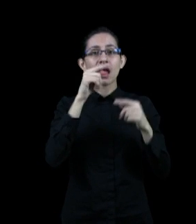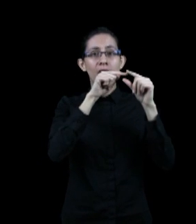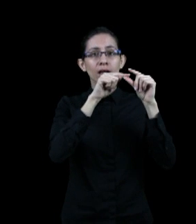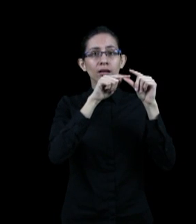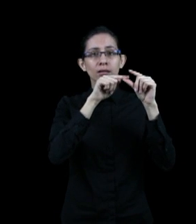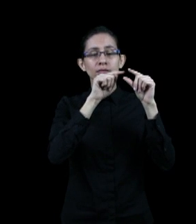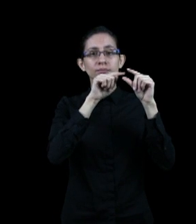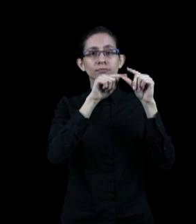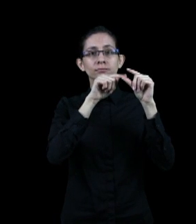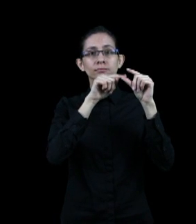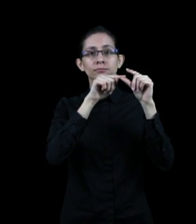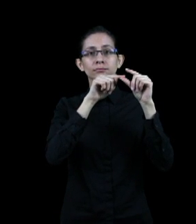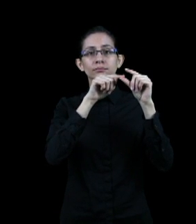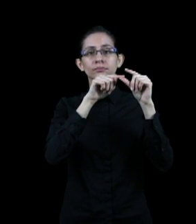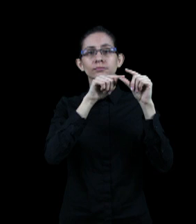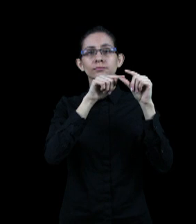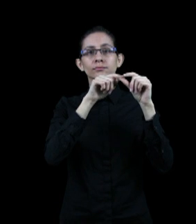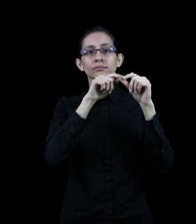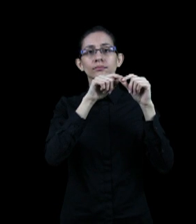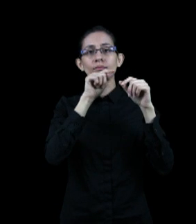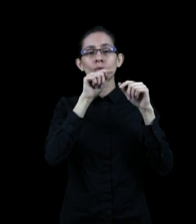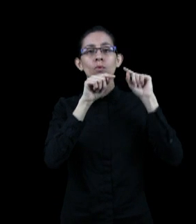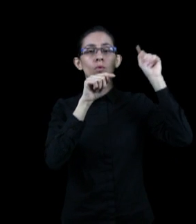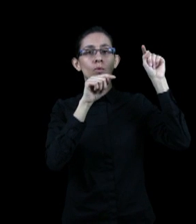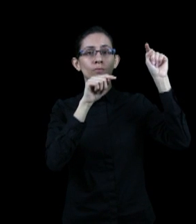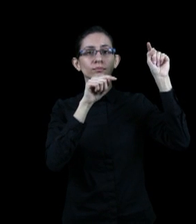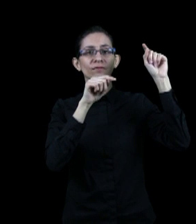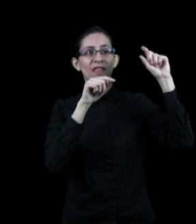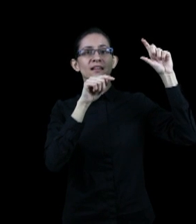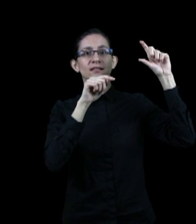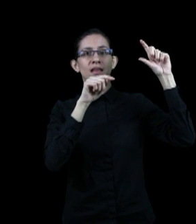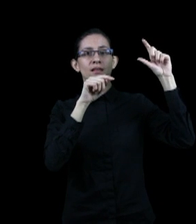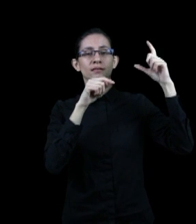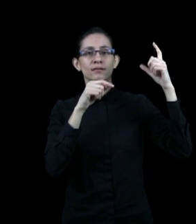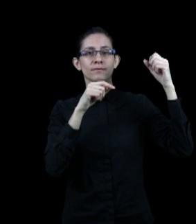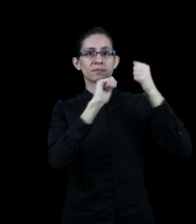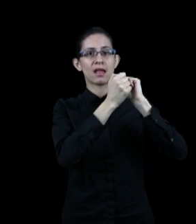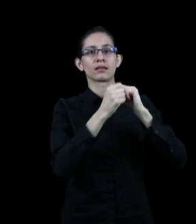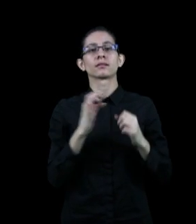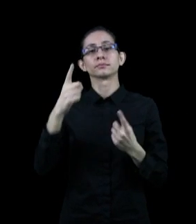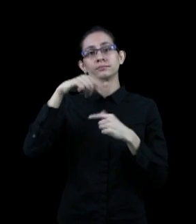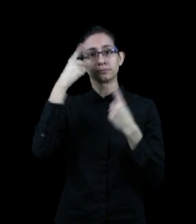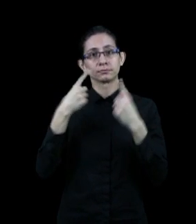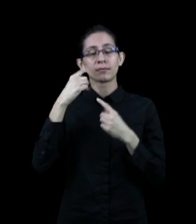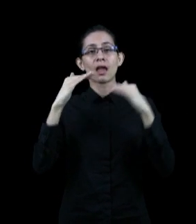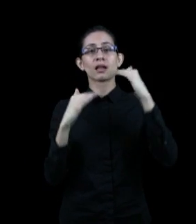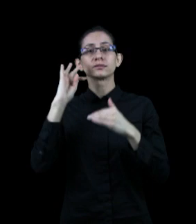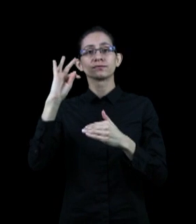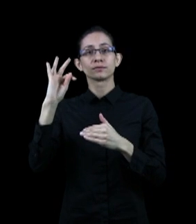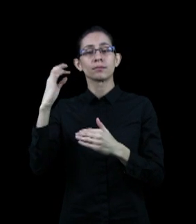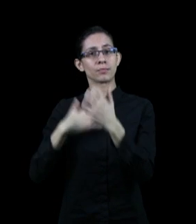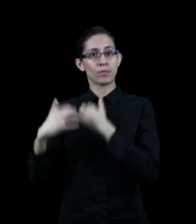mniejszą procentową zmianę wielkości podaży, niż wynosi procentowa zmiana ceny. Przemyślmy teraz,